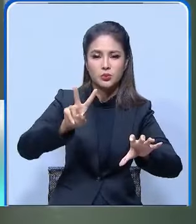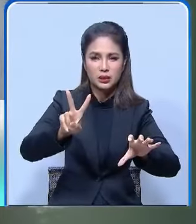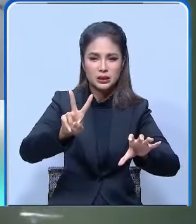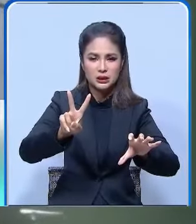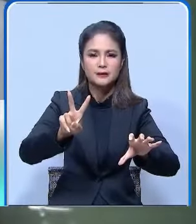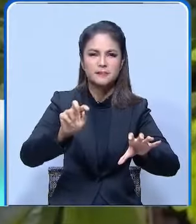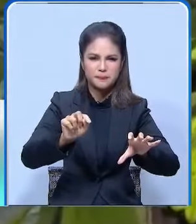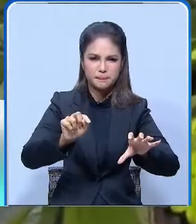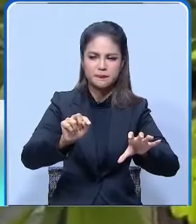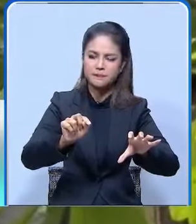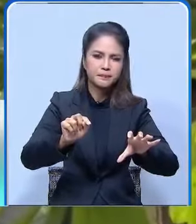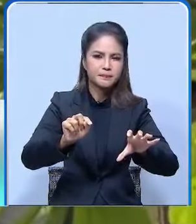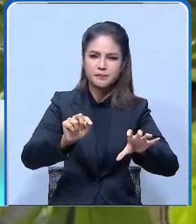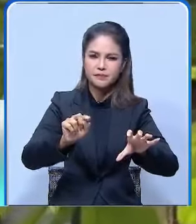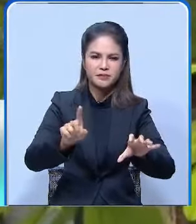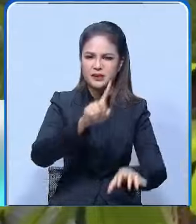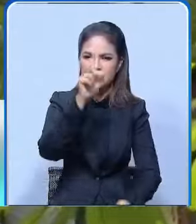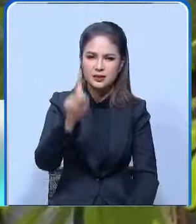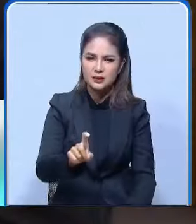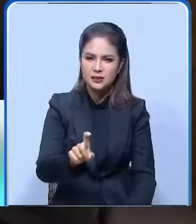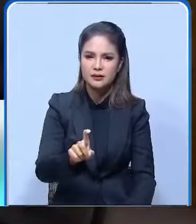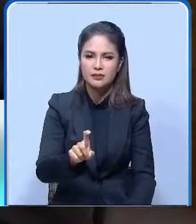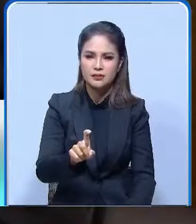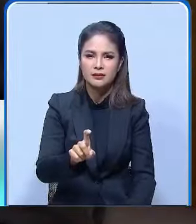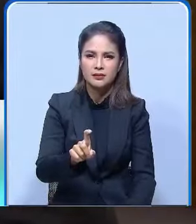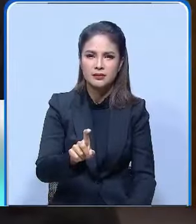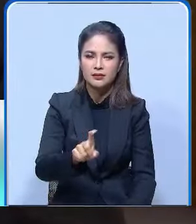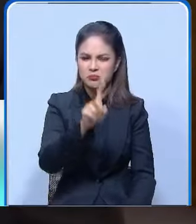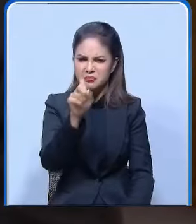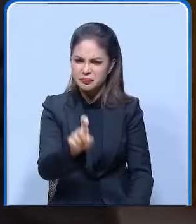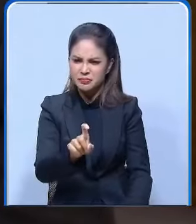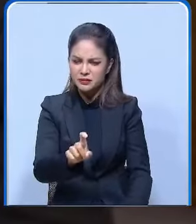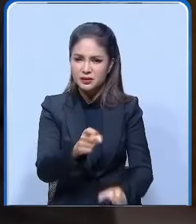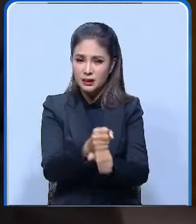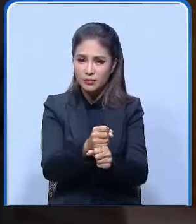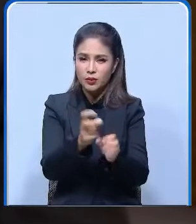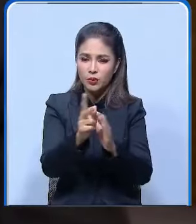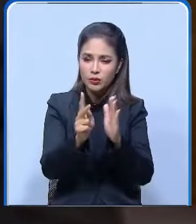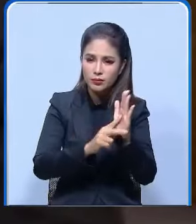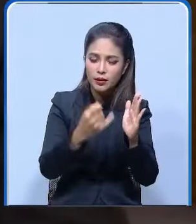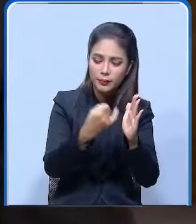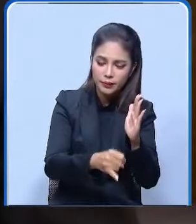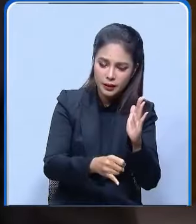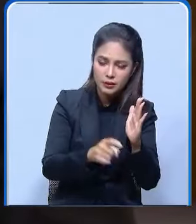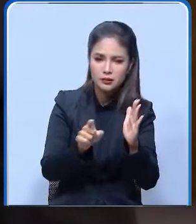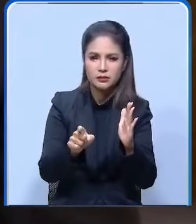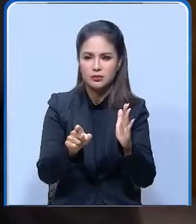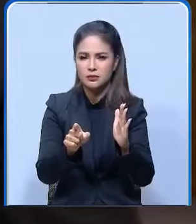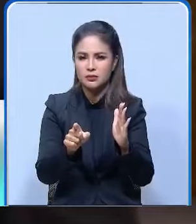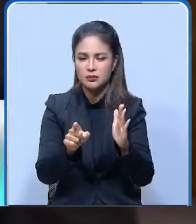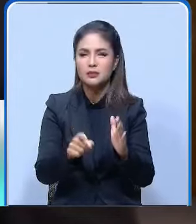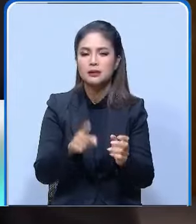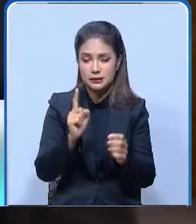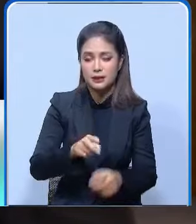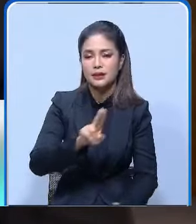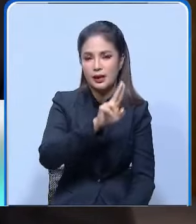ป็นจำเลยสังคม จำเลยในที่นี้คือการกระทำที่ผิดกฎหมายผิดหลักการ NGV ยังใช้ได้น